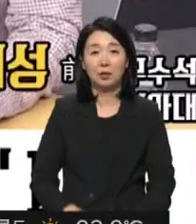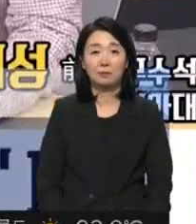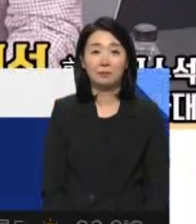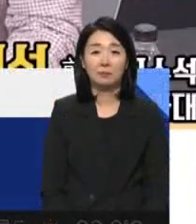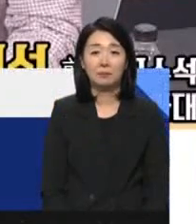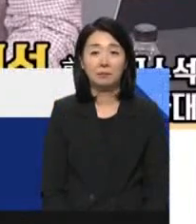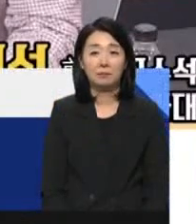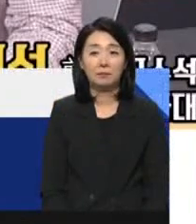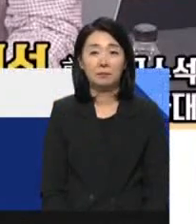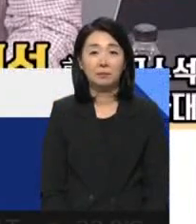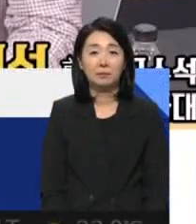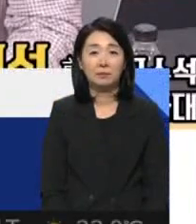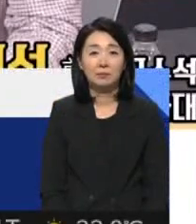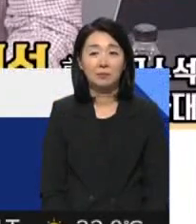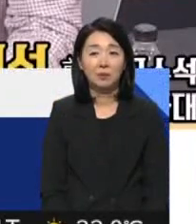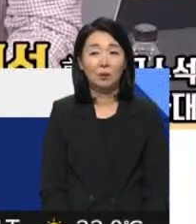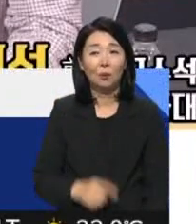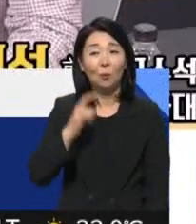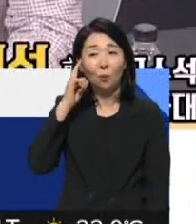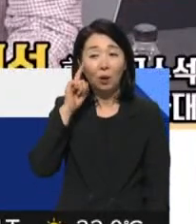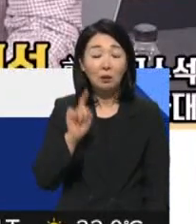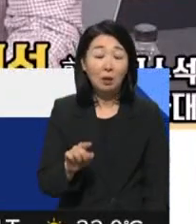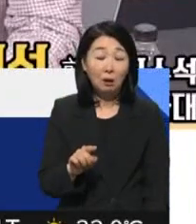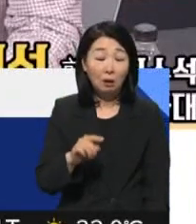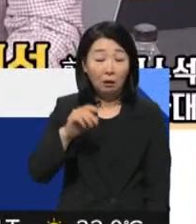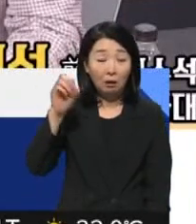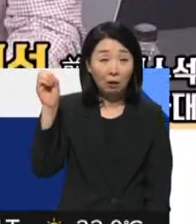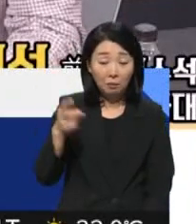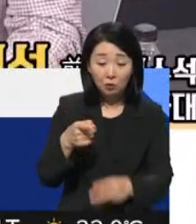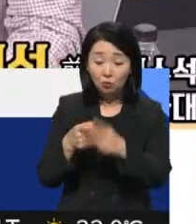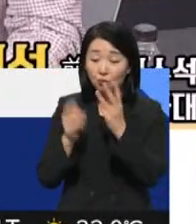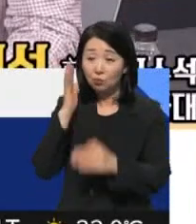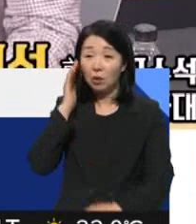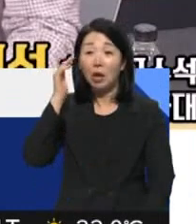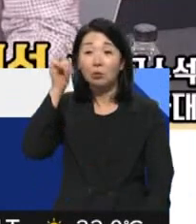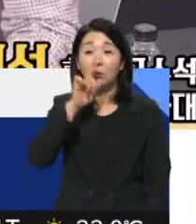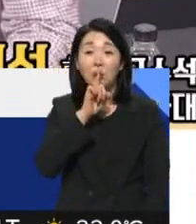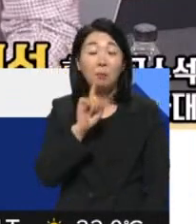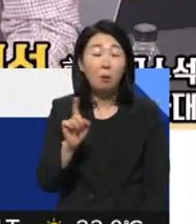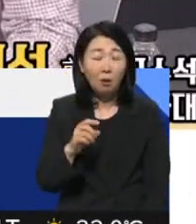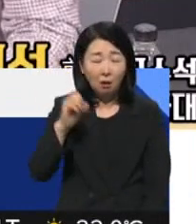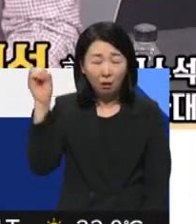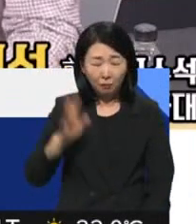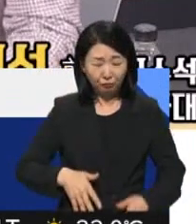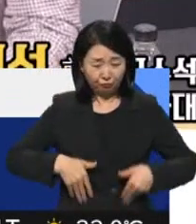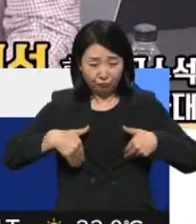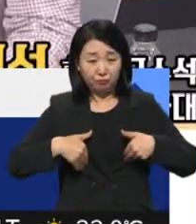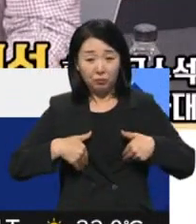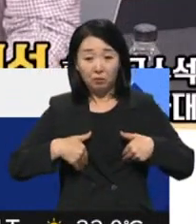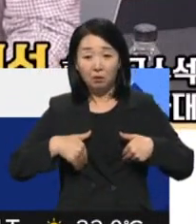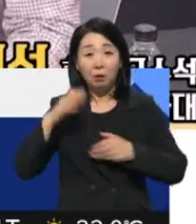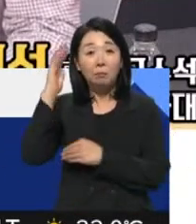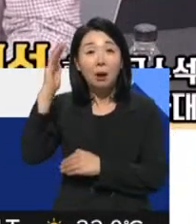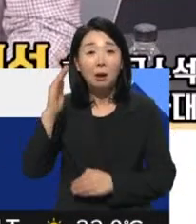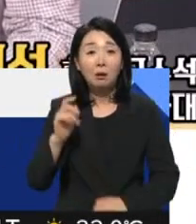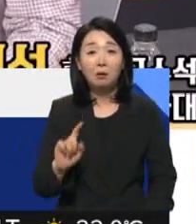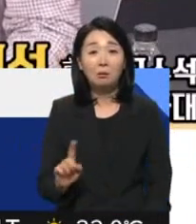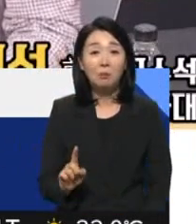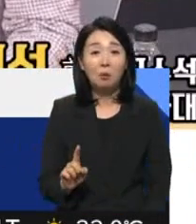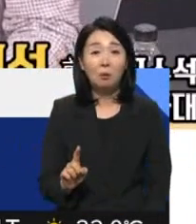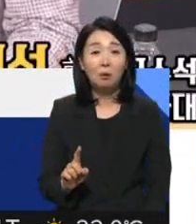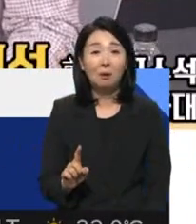제가 보기엔 역대급 인스턴트 요리가 대통령 발로 나온 건데 이거를